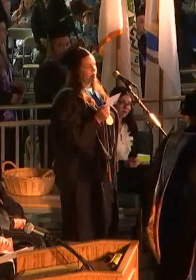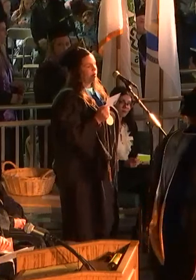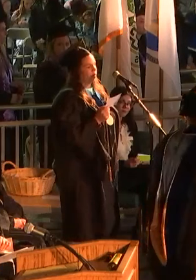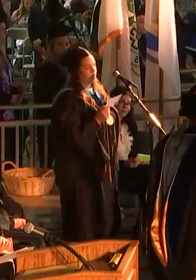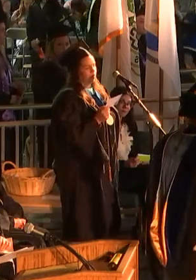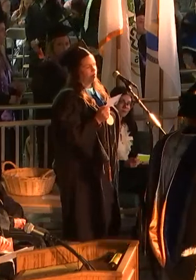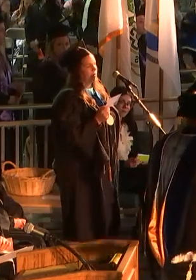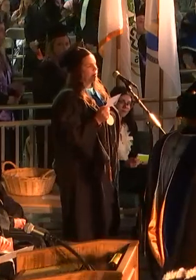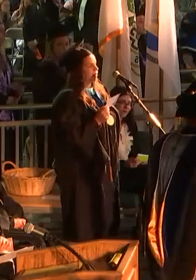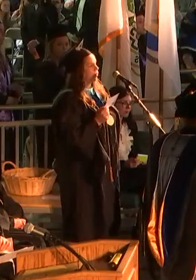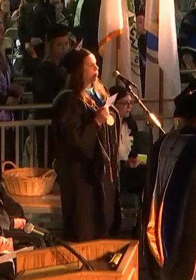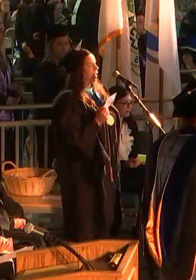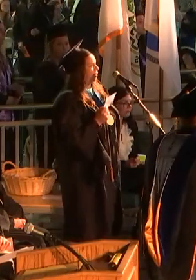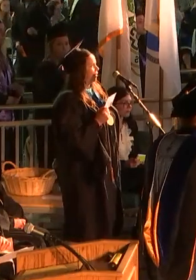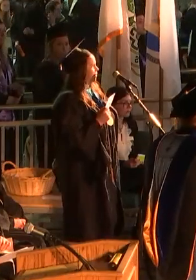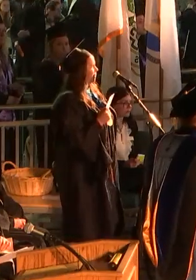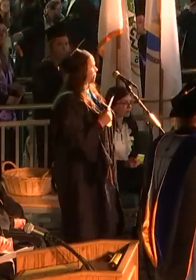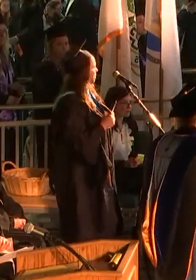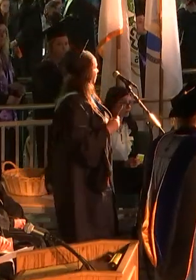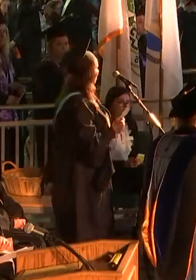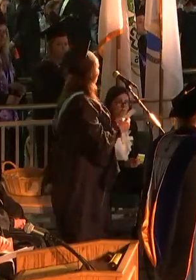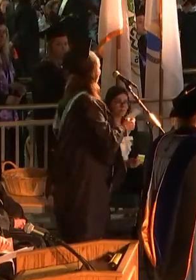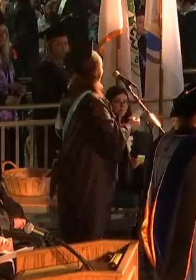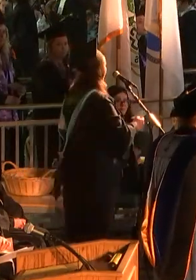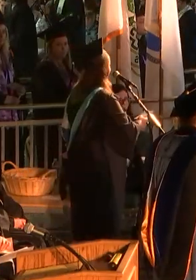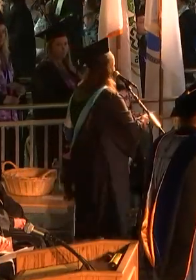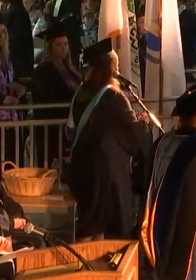Madison Nicole Maurice, cum laude.